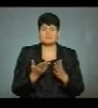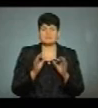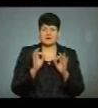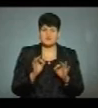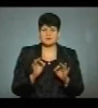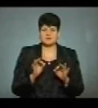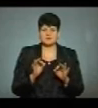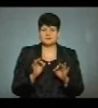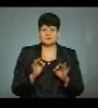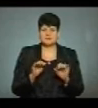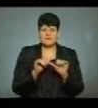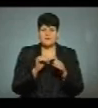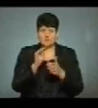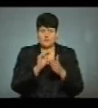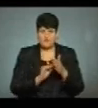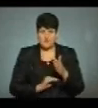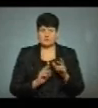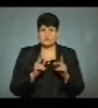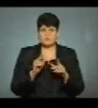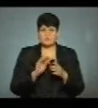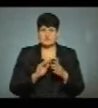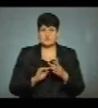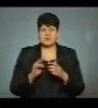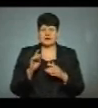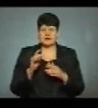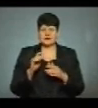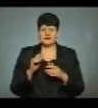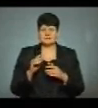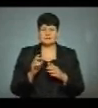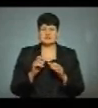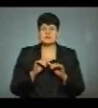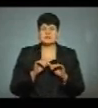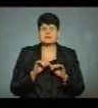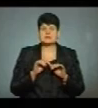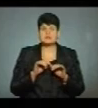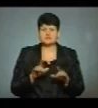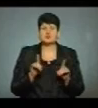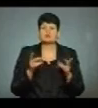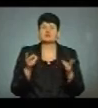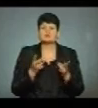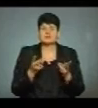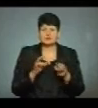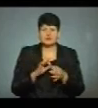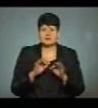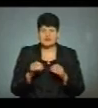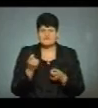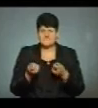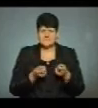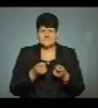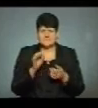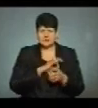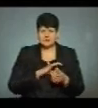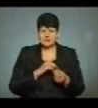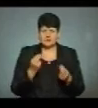правильно формувати, як правильно розписувати калькуляцію самого заходу, на що потрібно детальніше використовувати